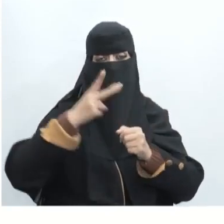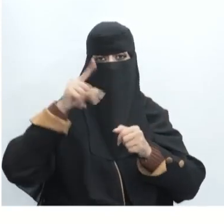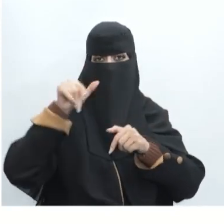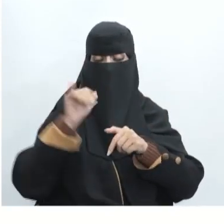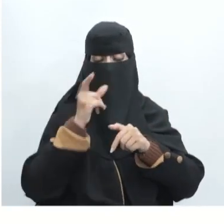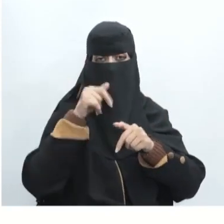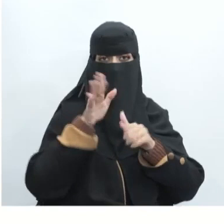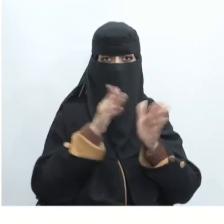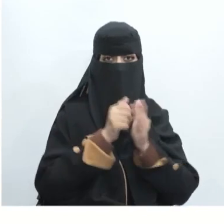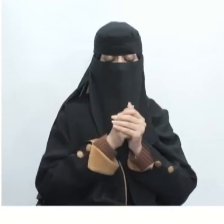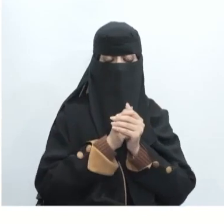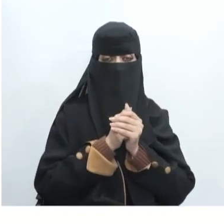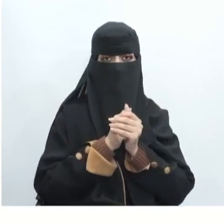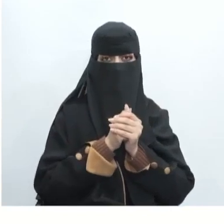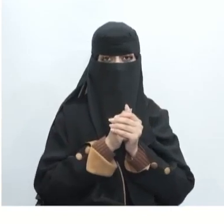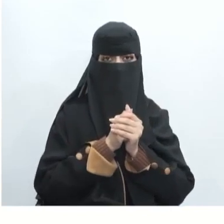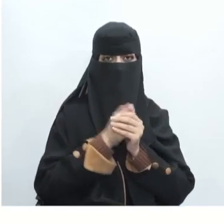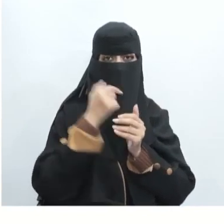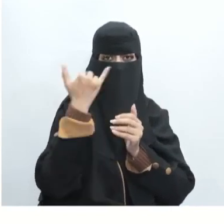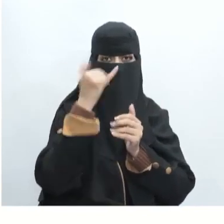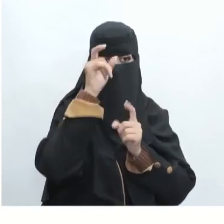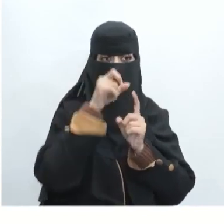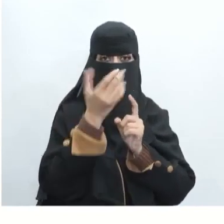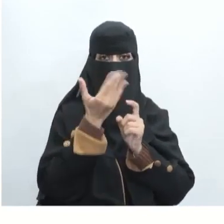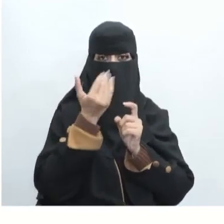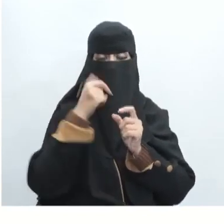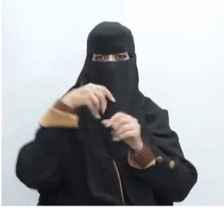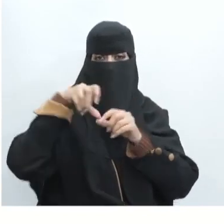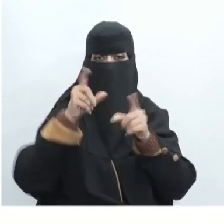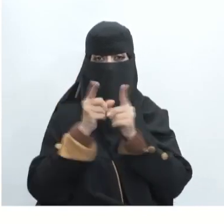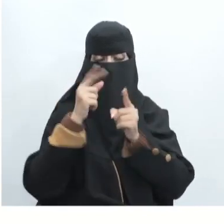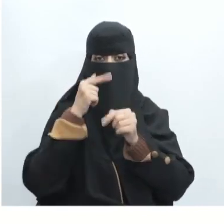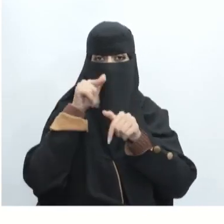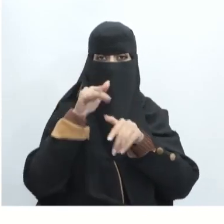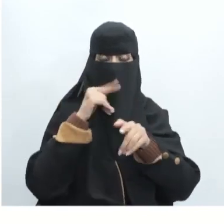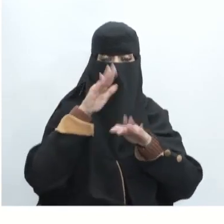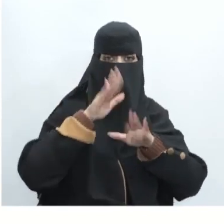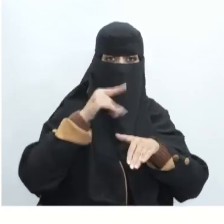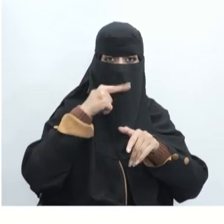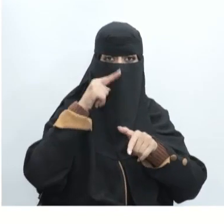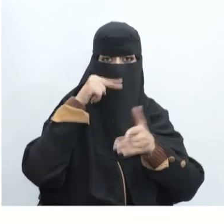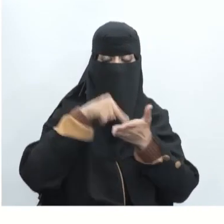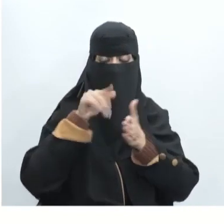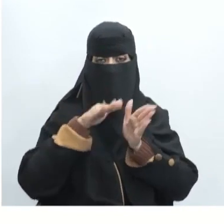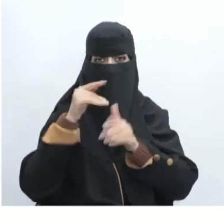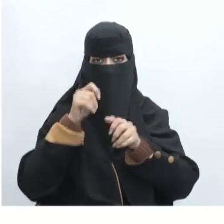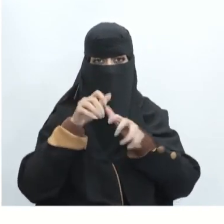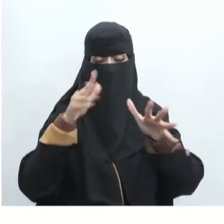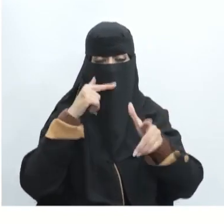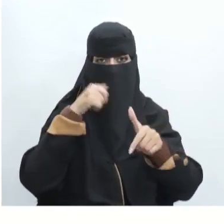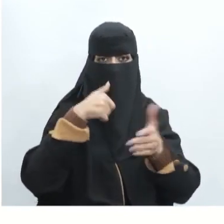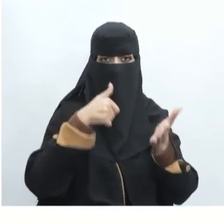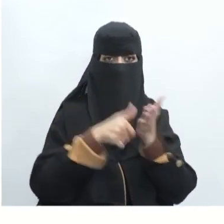من الشباب وبالتحديد فئه الشباب فذلك نجد منهم او نجد انتشار